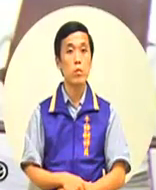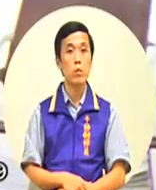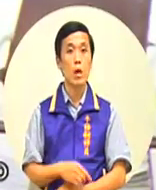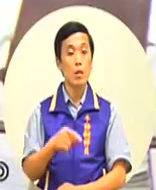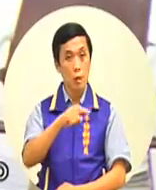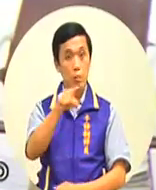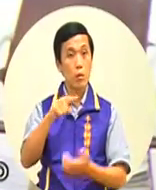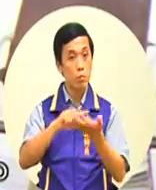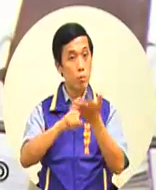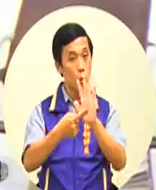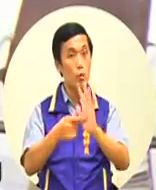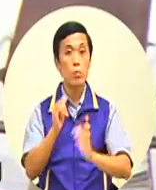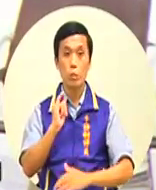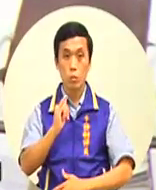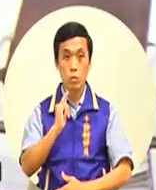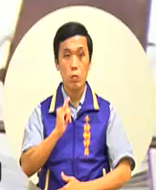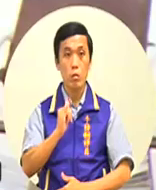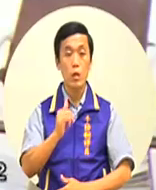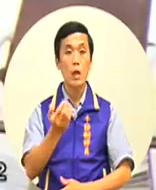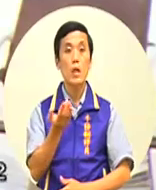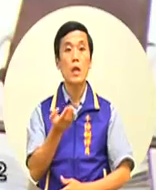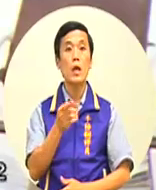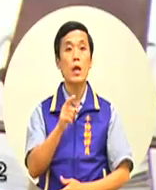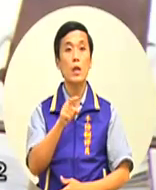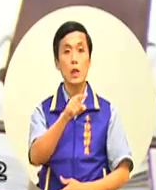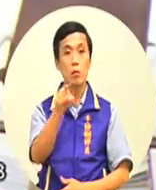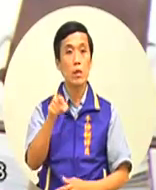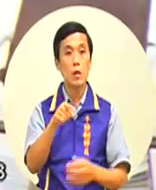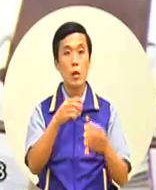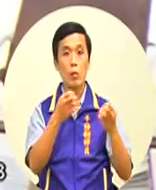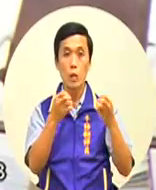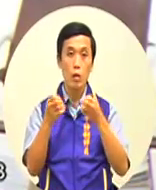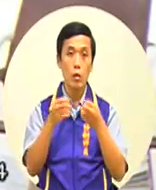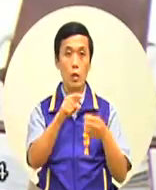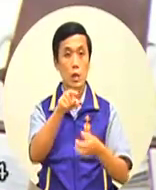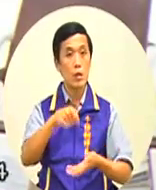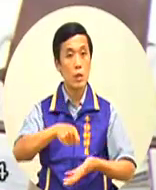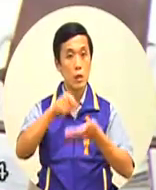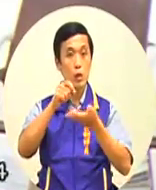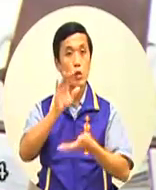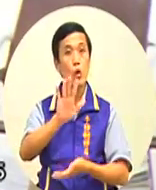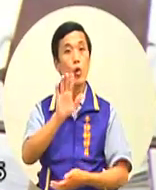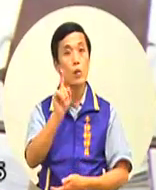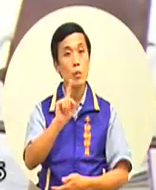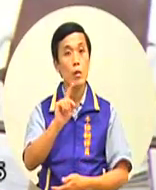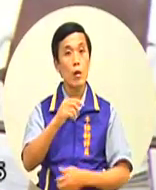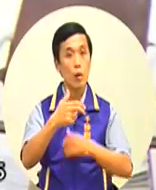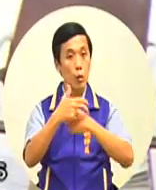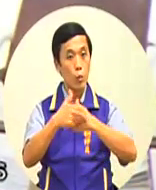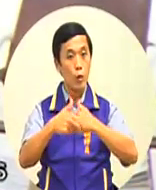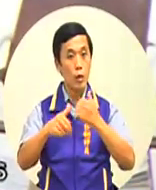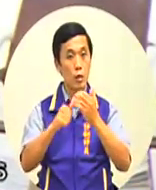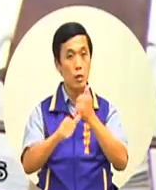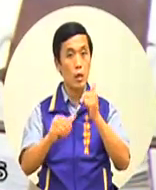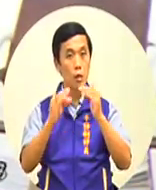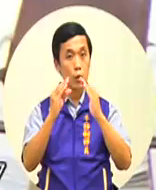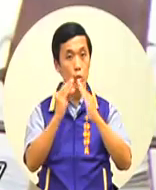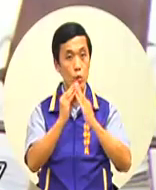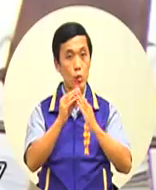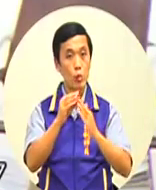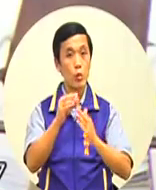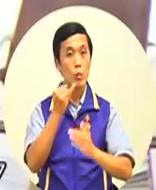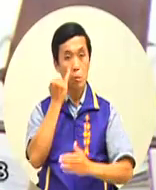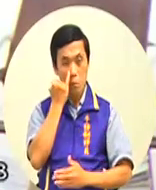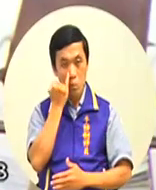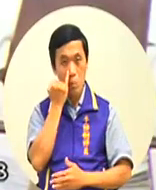们做得很好，所以刚刚就有在谈到，就是你有讲嘛，就是卫生局局长有在允诺